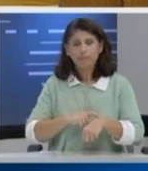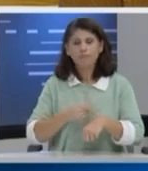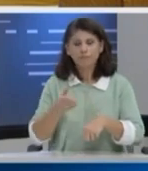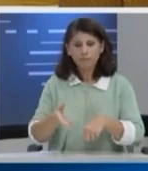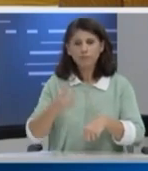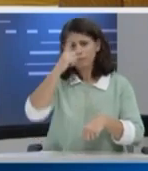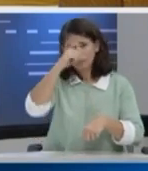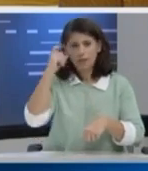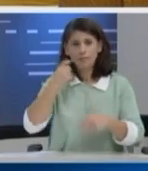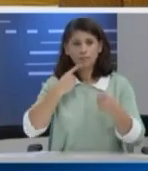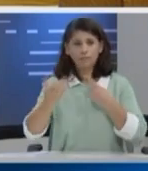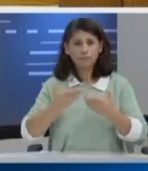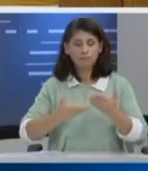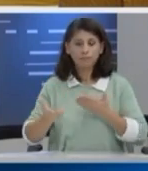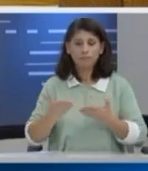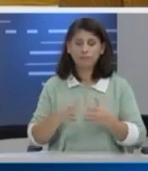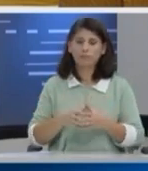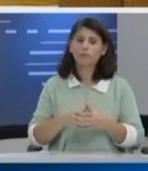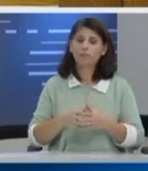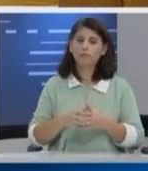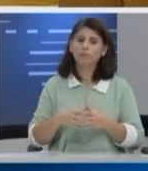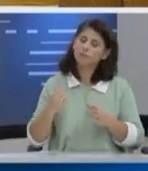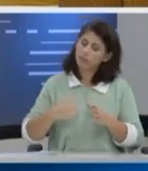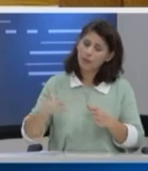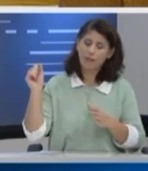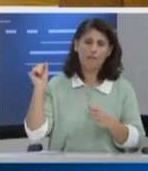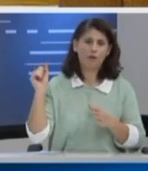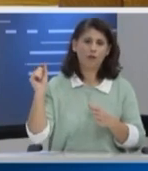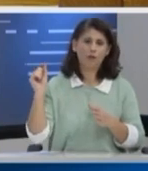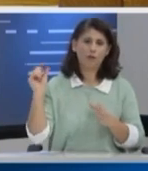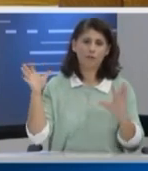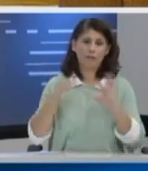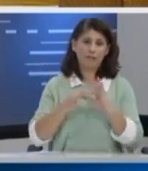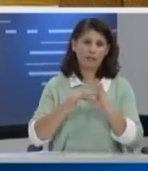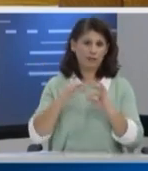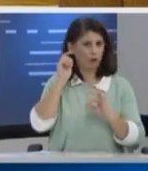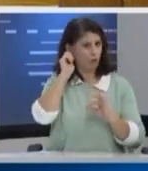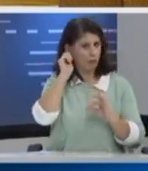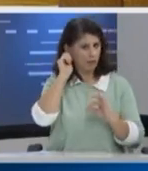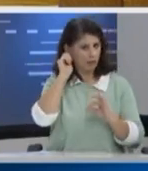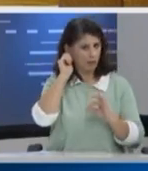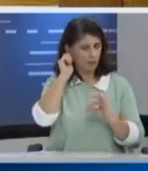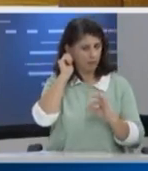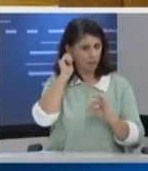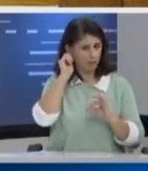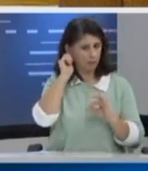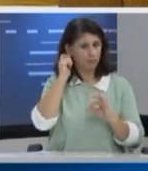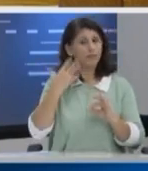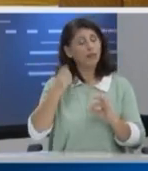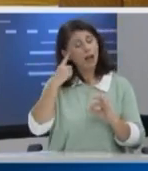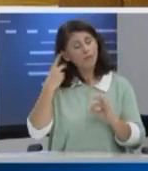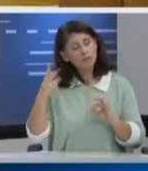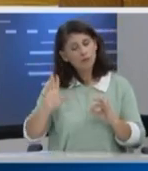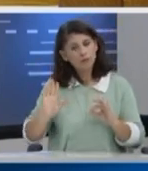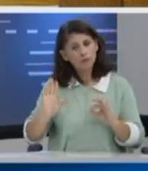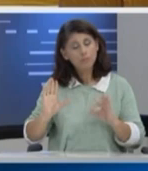αυτής της δύσκολης διαπραγμάτευσης διαφώνησε με την σύνθετη ονομασία. Είναι άποψή